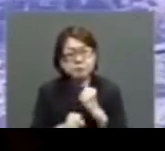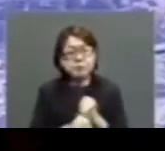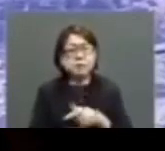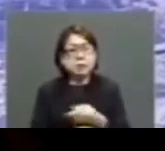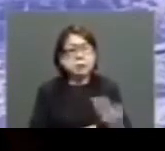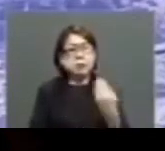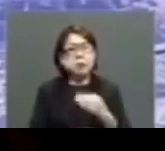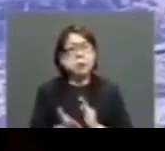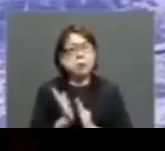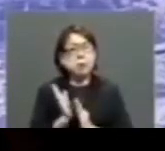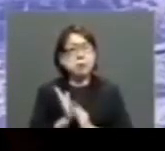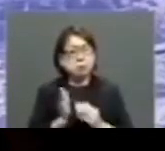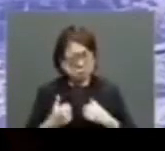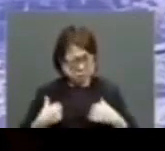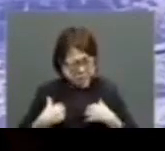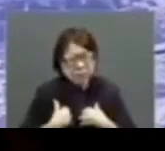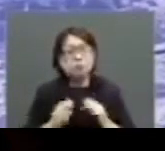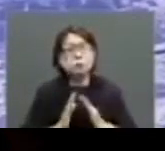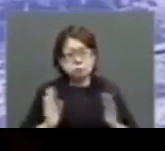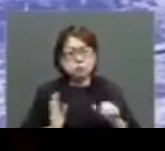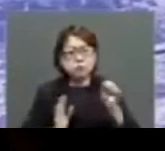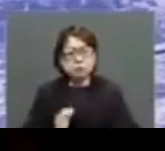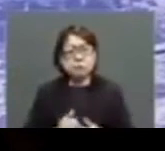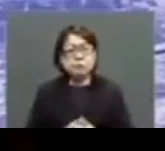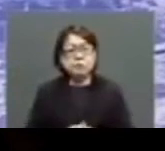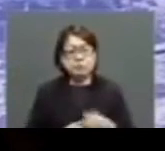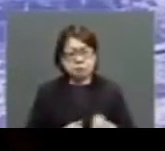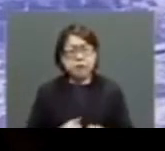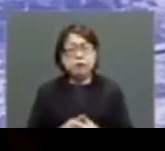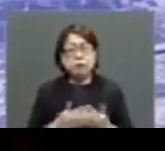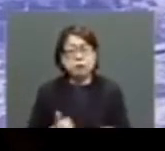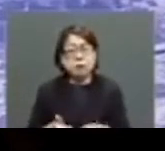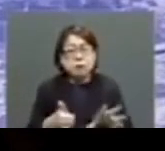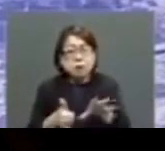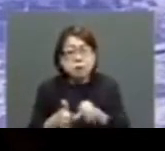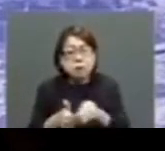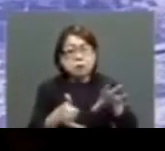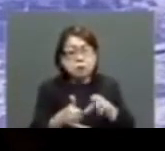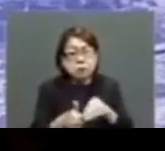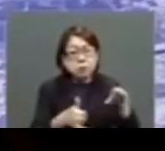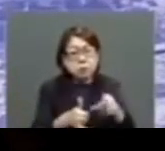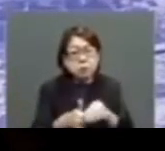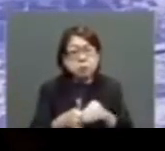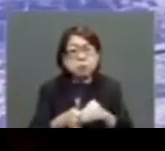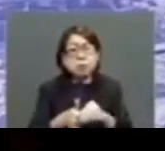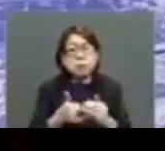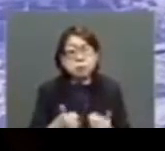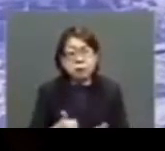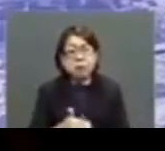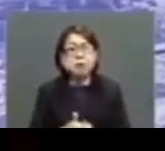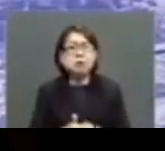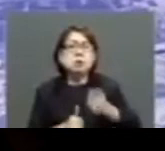ว่าขอบคุณพวกเราเหนื่อยกันทุกคนแล้วก็ทำให้ผลของการติดเชื้อตัวนี้ยังเป็นไม่ได้